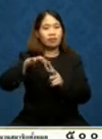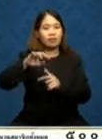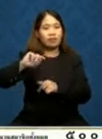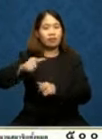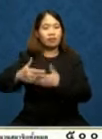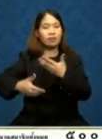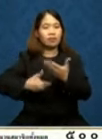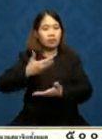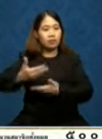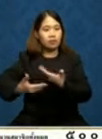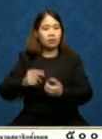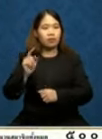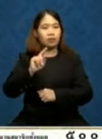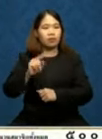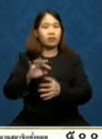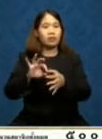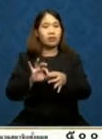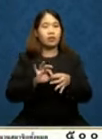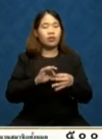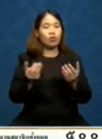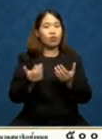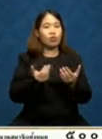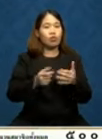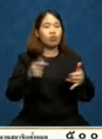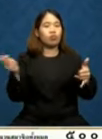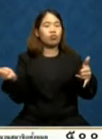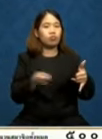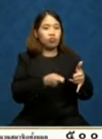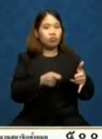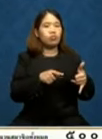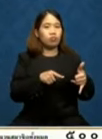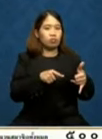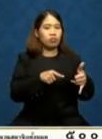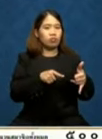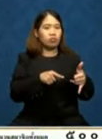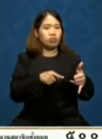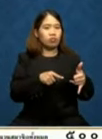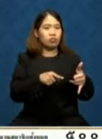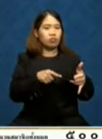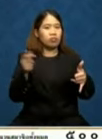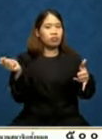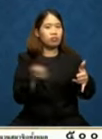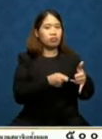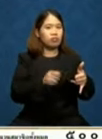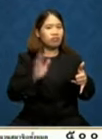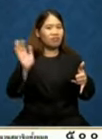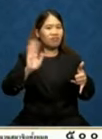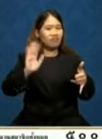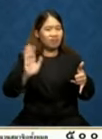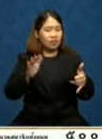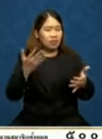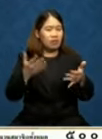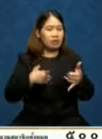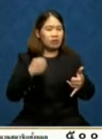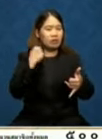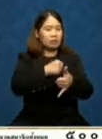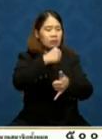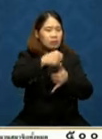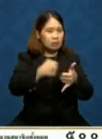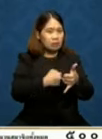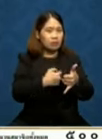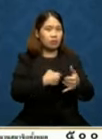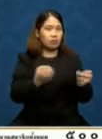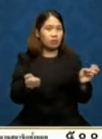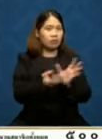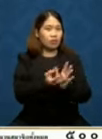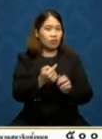งเกี่ยวกับการทำโทษบุตรต้องห้ามทำการทารุณกรรมเคี่ยนตีหรือทำร้ายร่างกายและจิตใจ